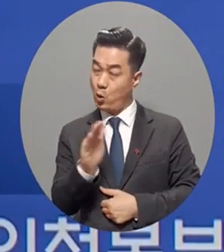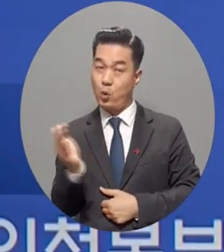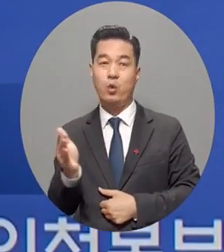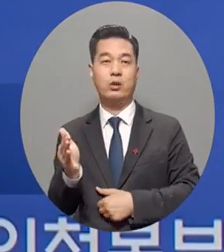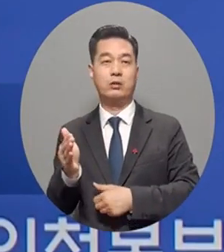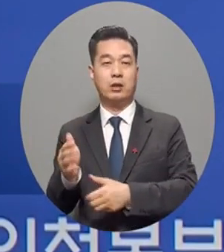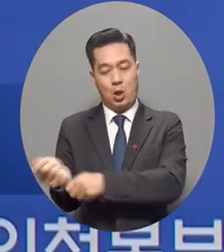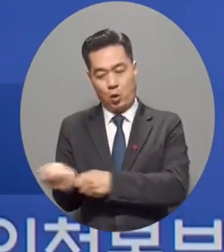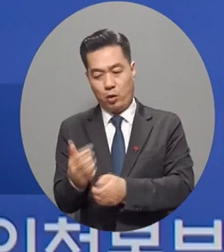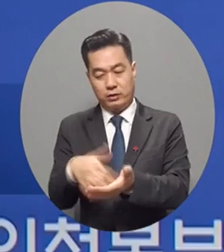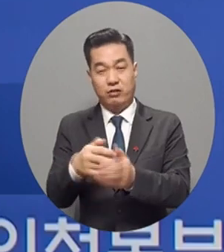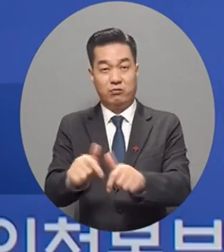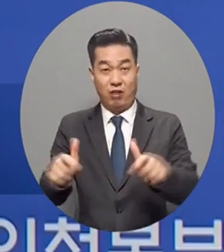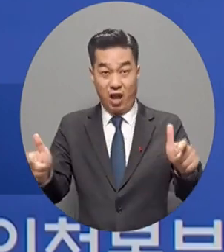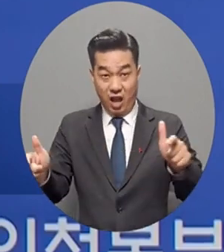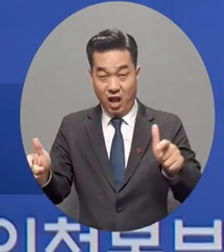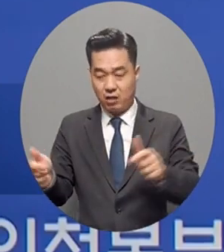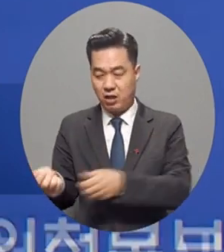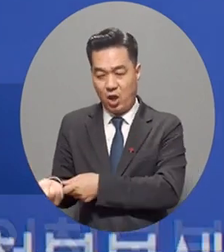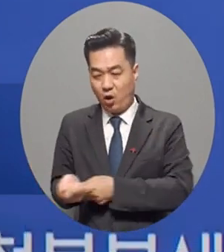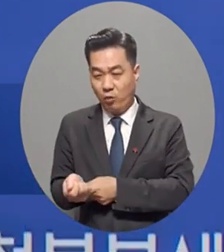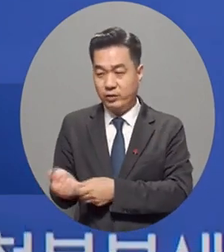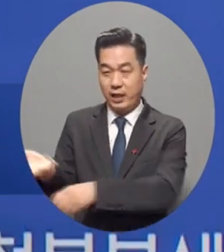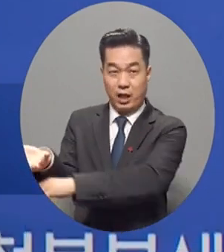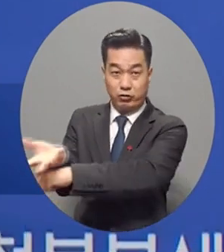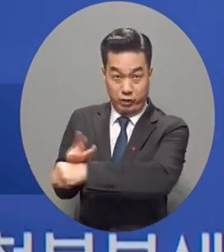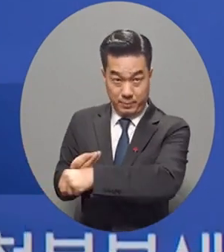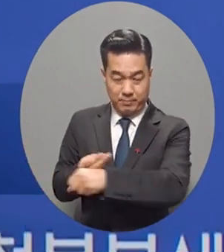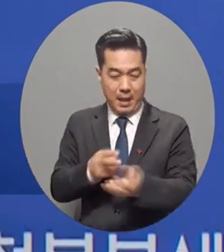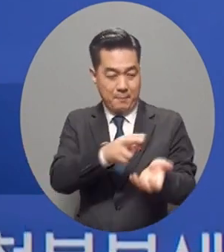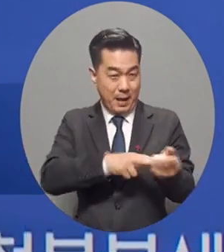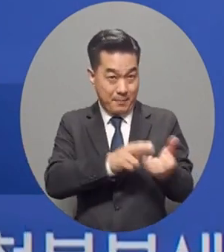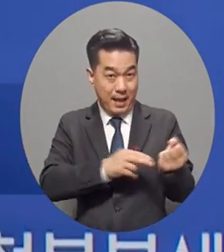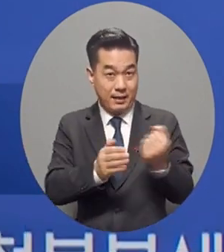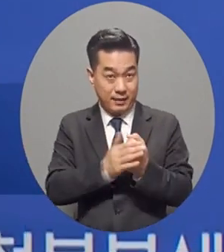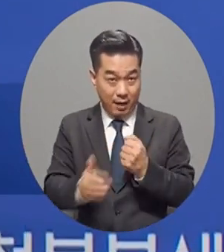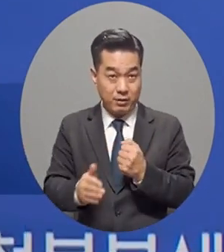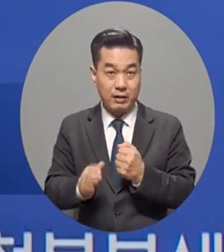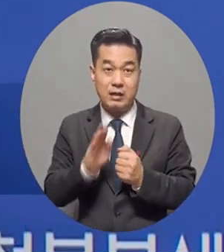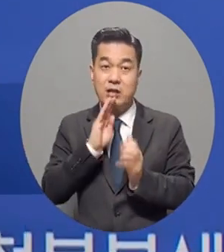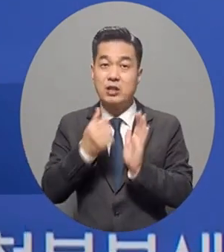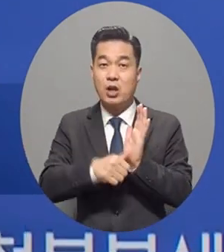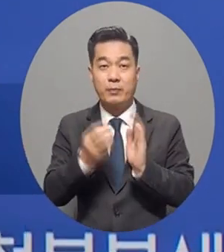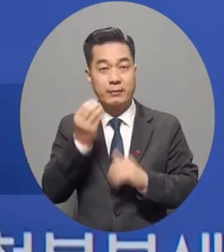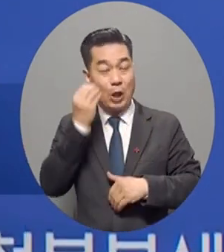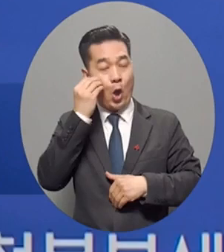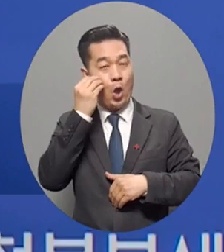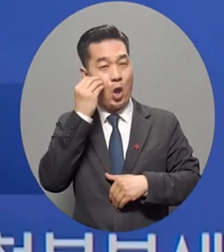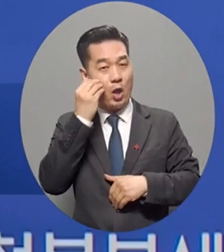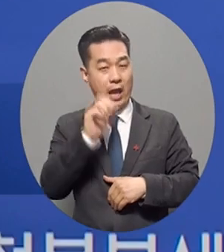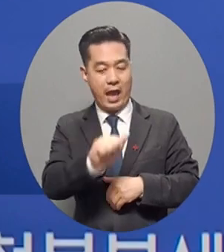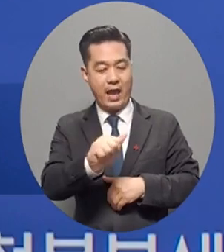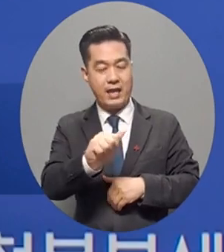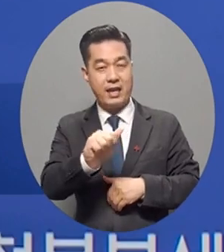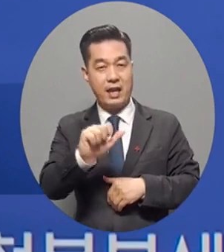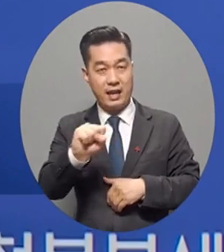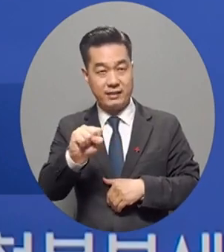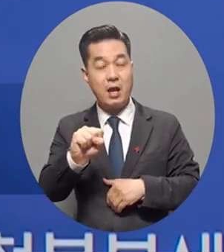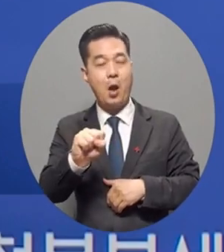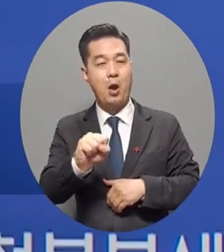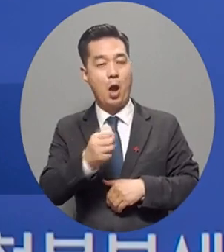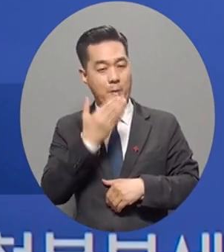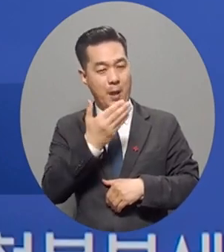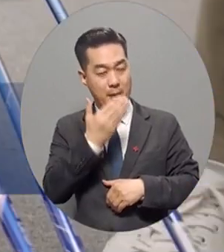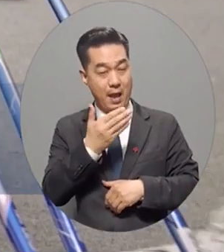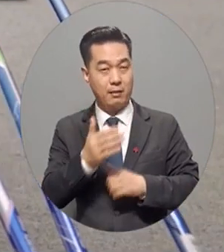증가하자 골프채를 수입해 판매하기로 하고 정품에도 싼 가격에 AS까지 해준다는 광고로 인해 많은